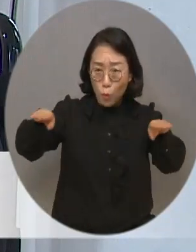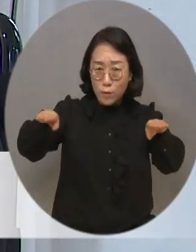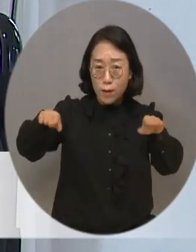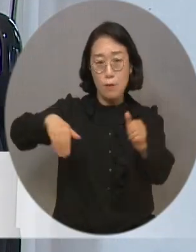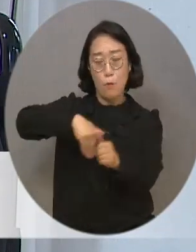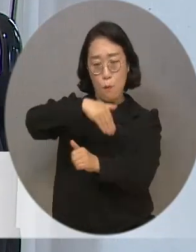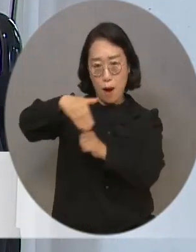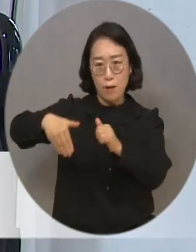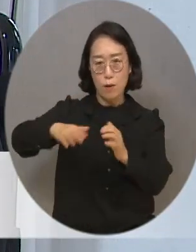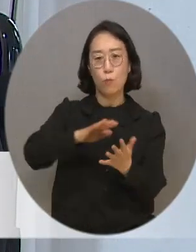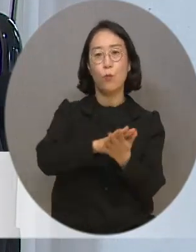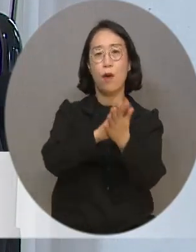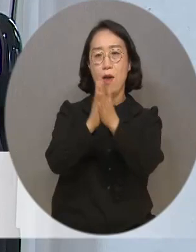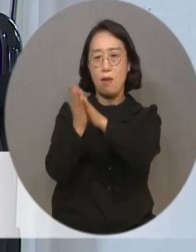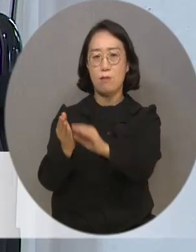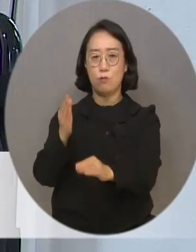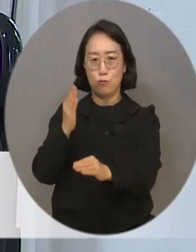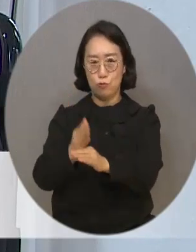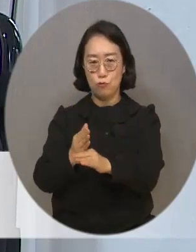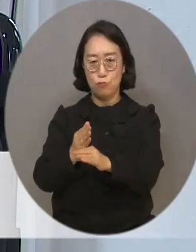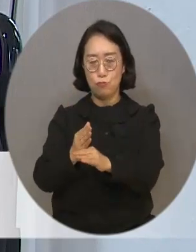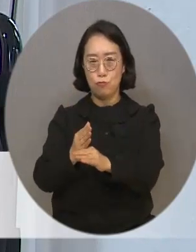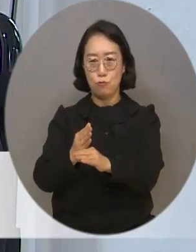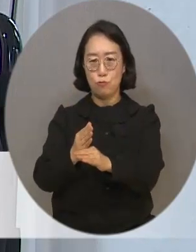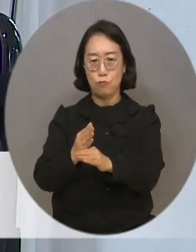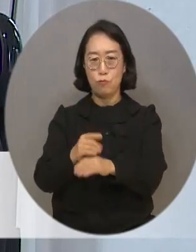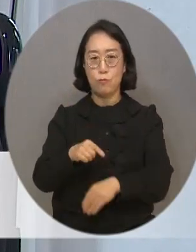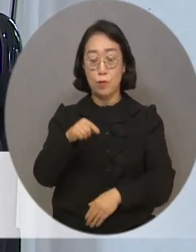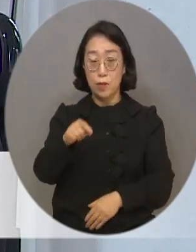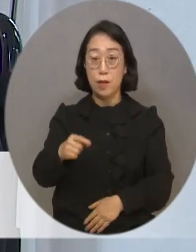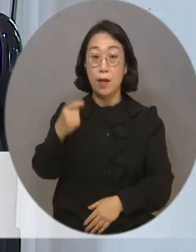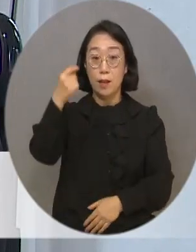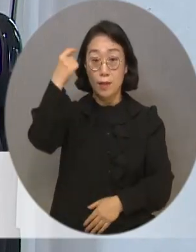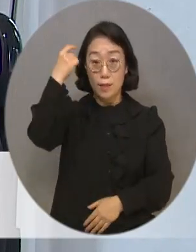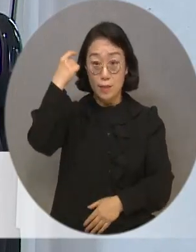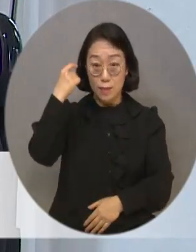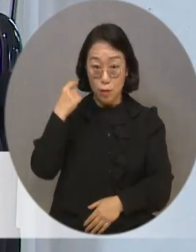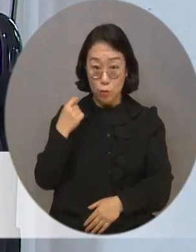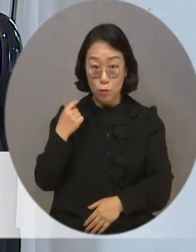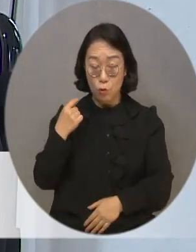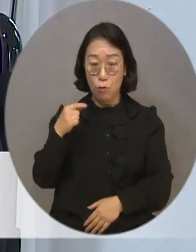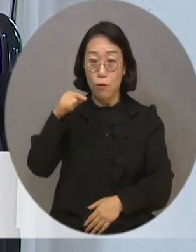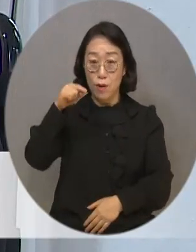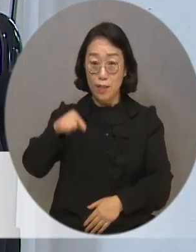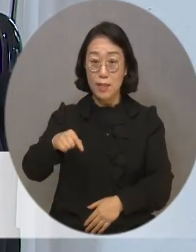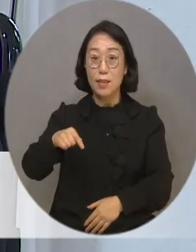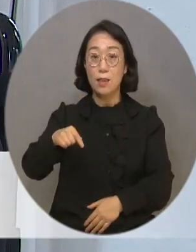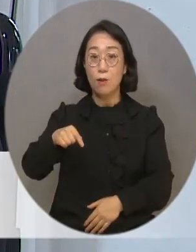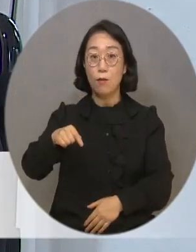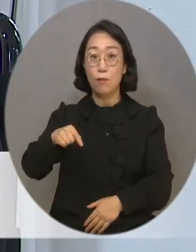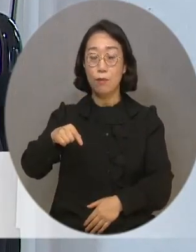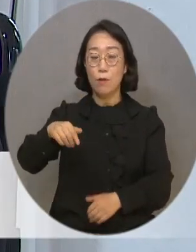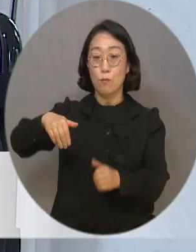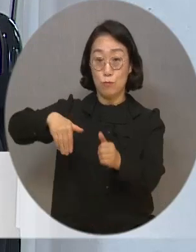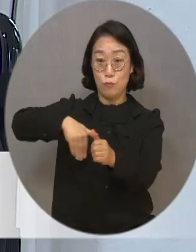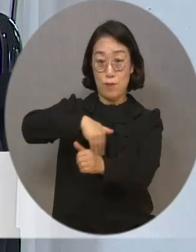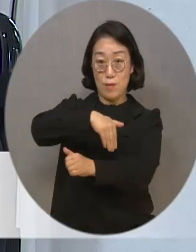있다. 사회로 나아가고 있다. 그렇게 느껴서